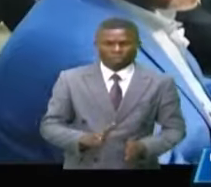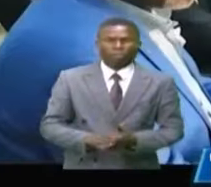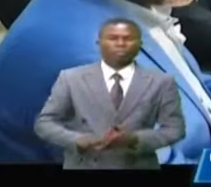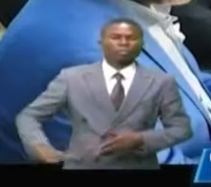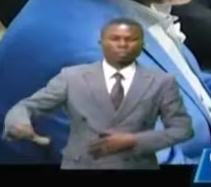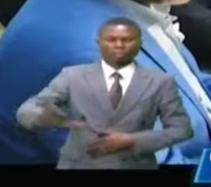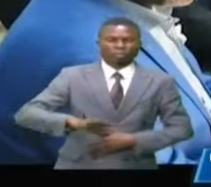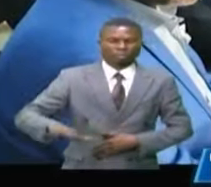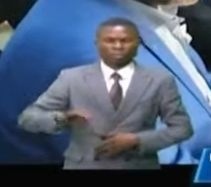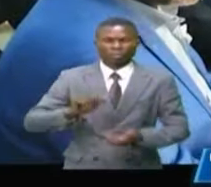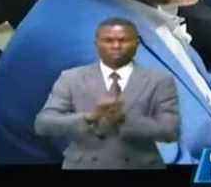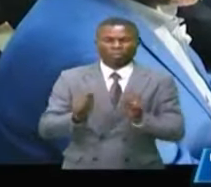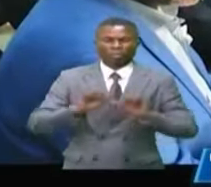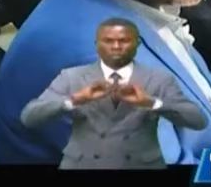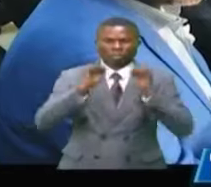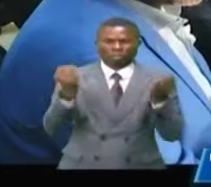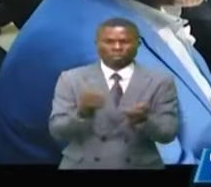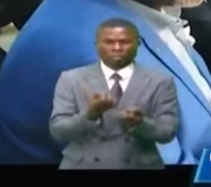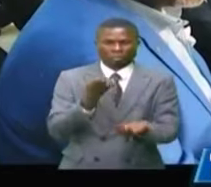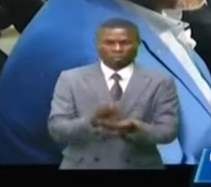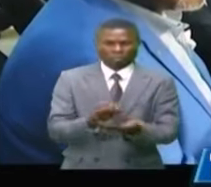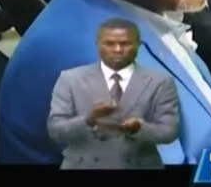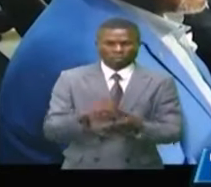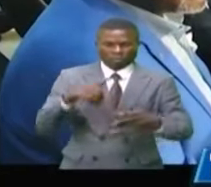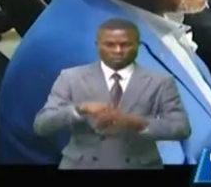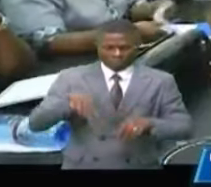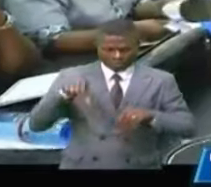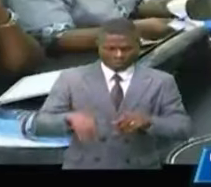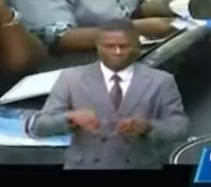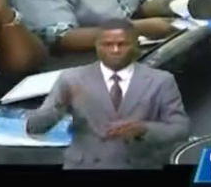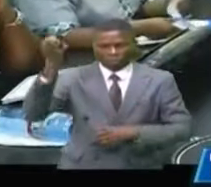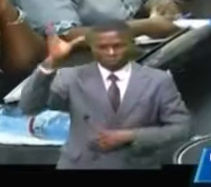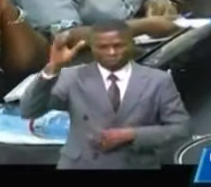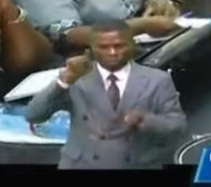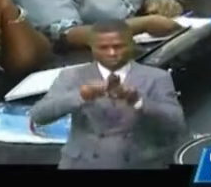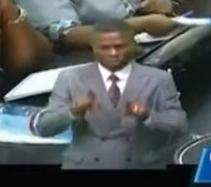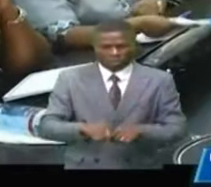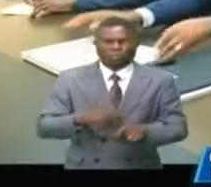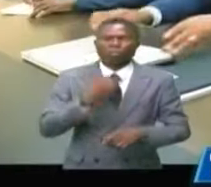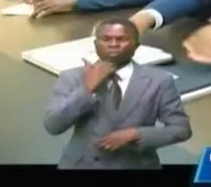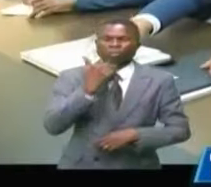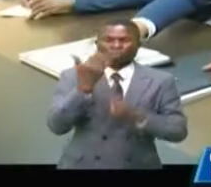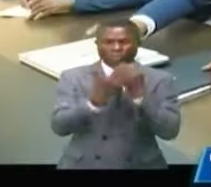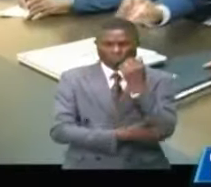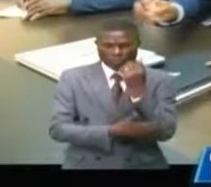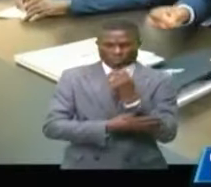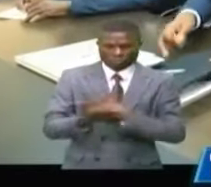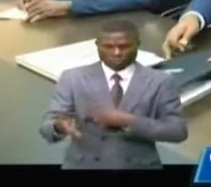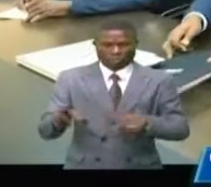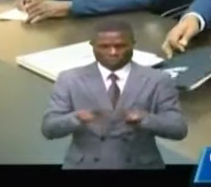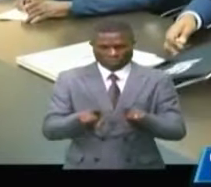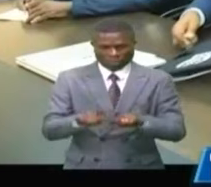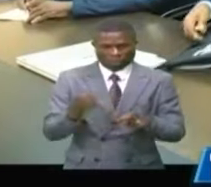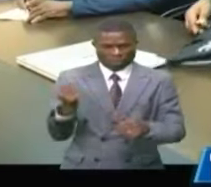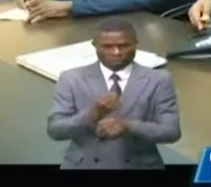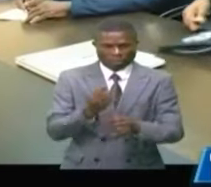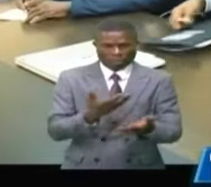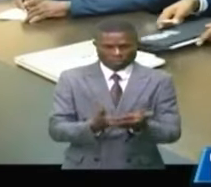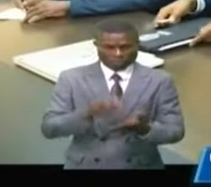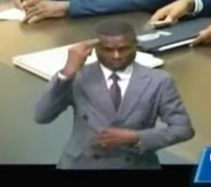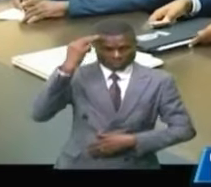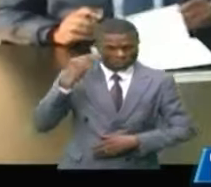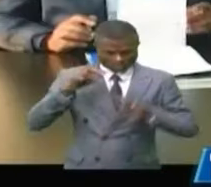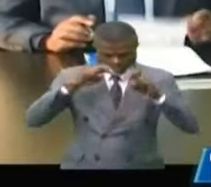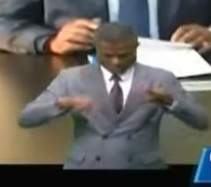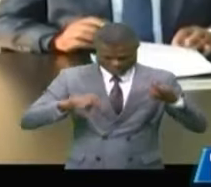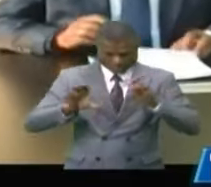échelles socio-économiques au travers du Congo d'en bas et du Congo d'en haut. Tel est l'exercice auquel s'emploie le ministre de la